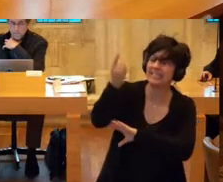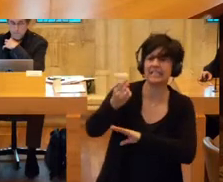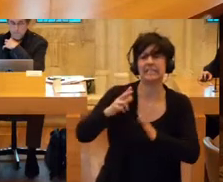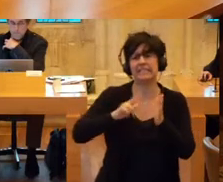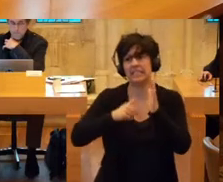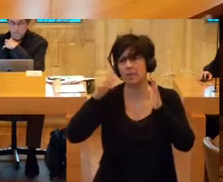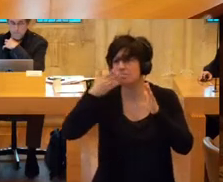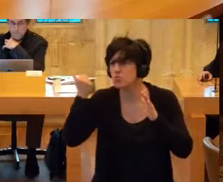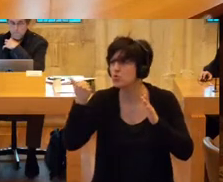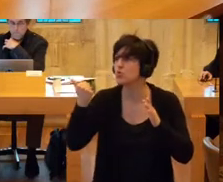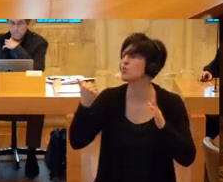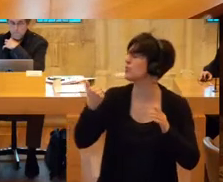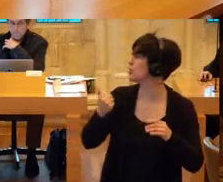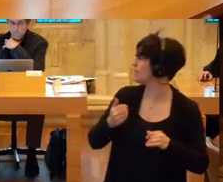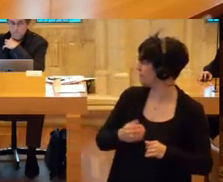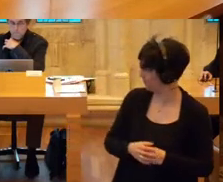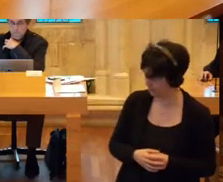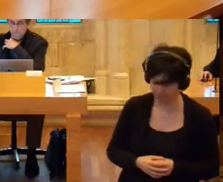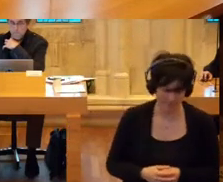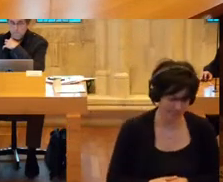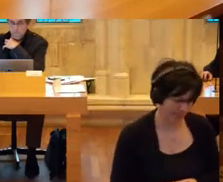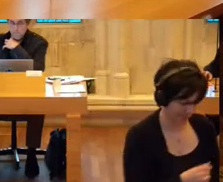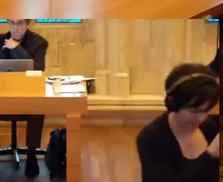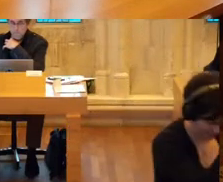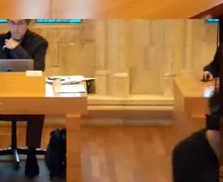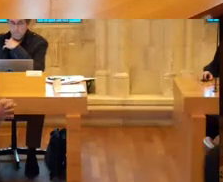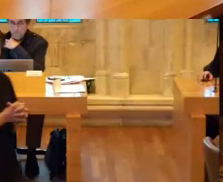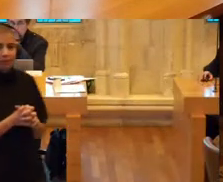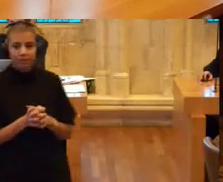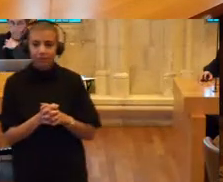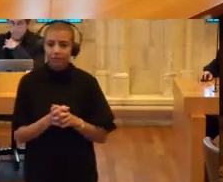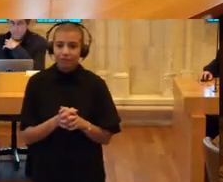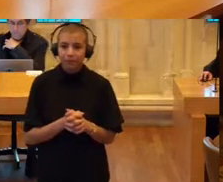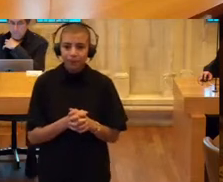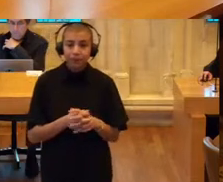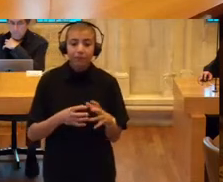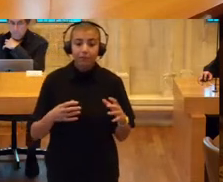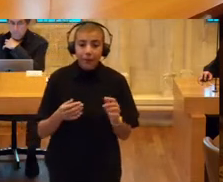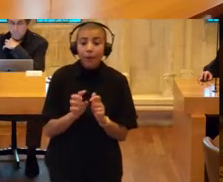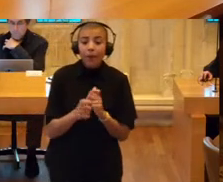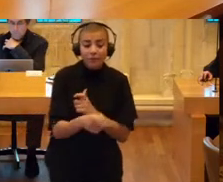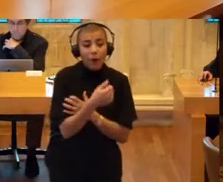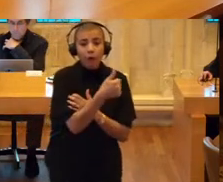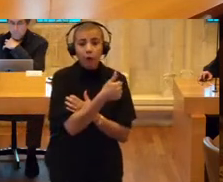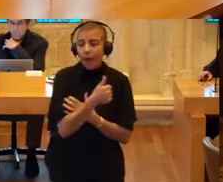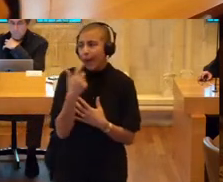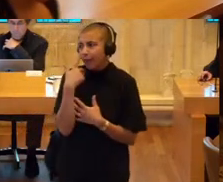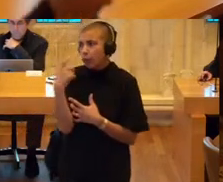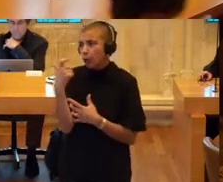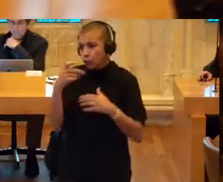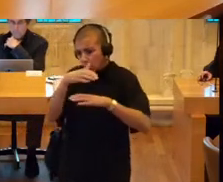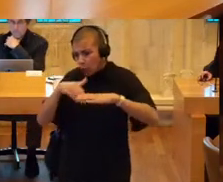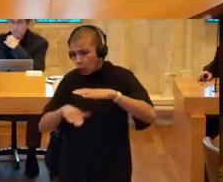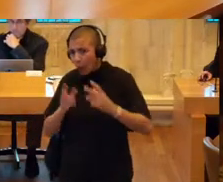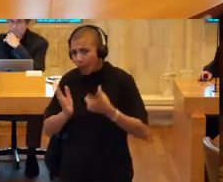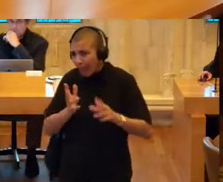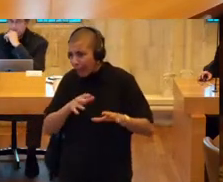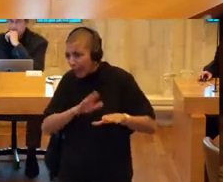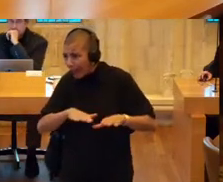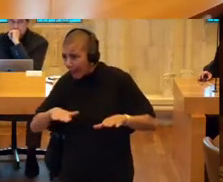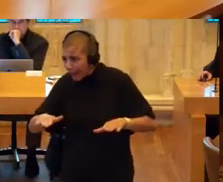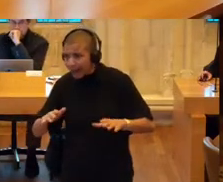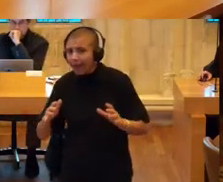Ensuite, vous avez exprimé vos craintes par rapport à un parking souterrain. Les porteurs du projet, en quelque sorte pour vous